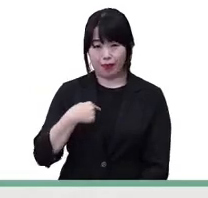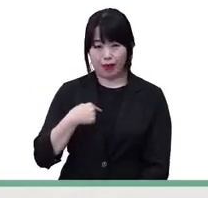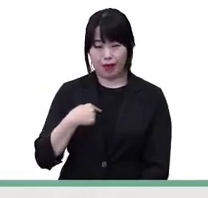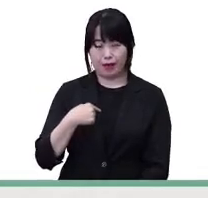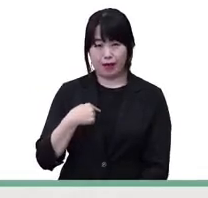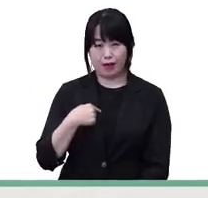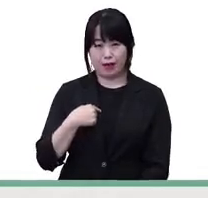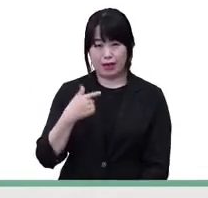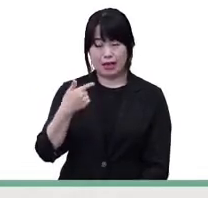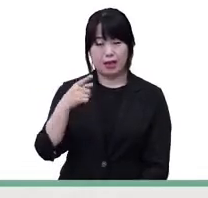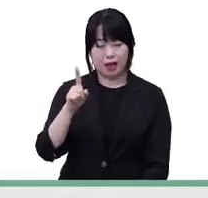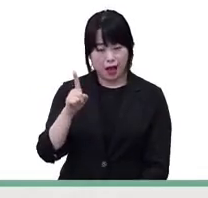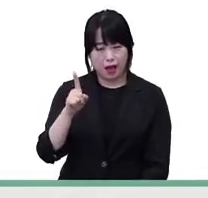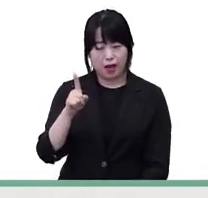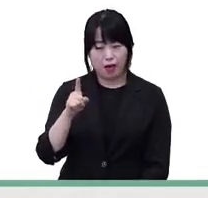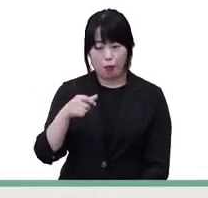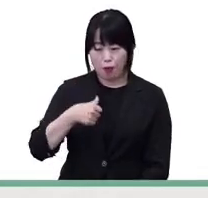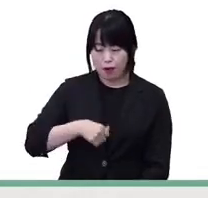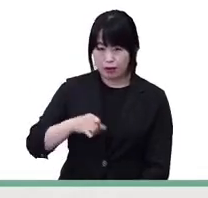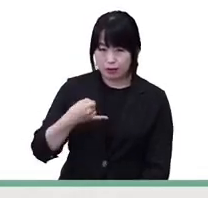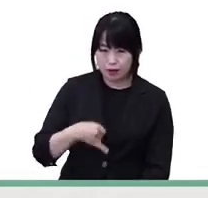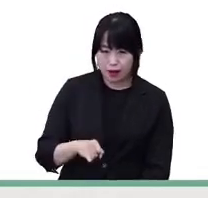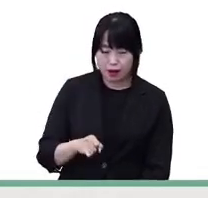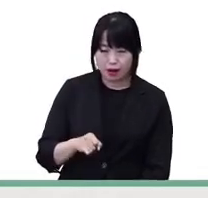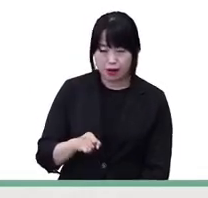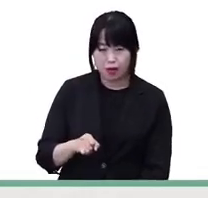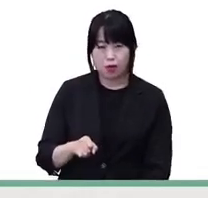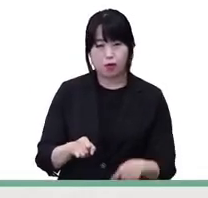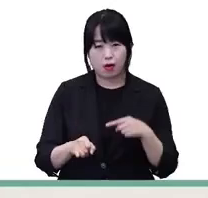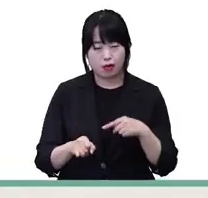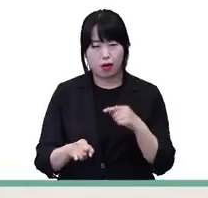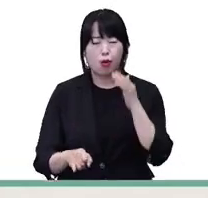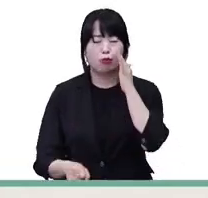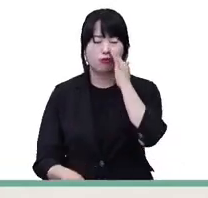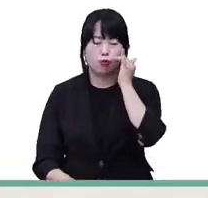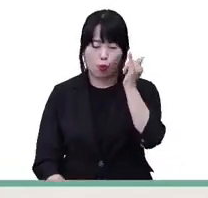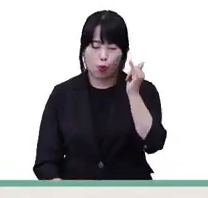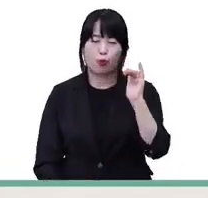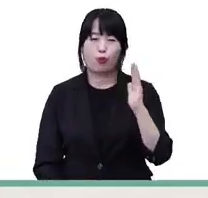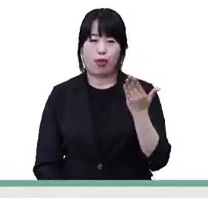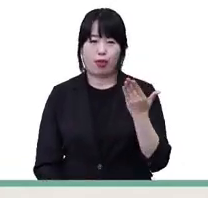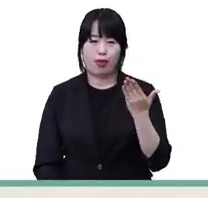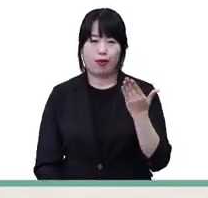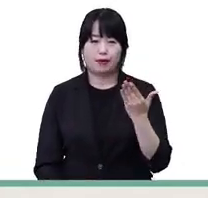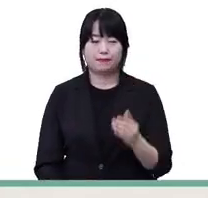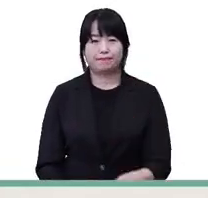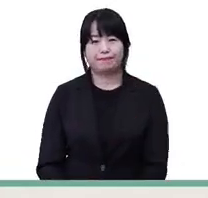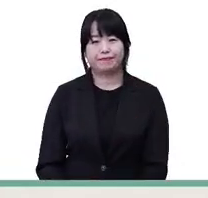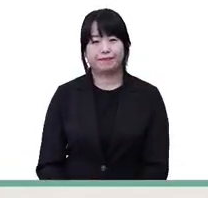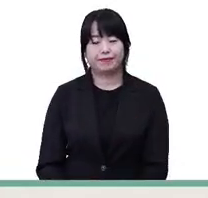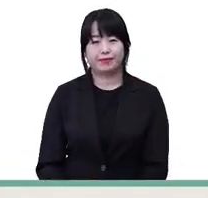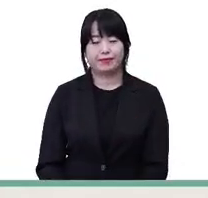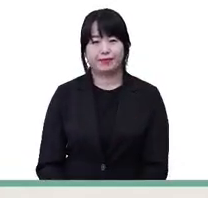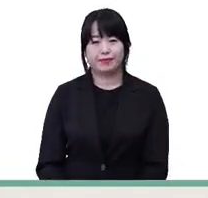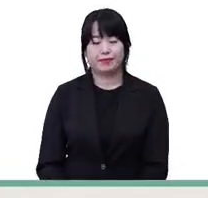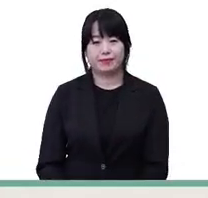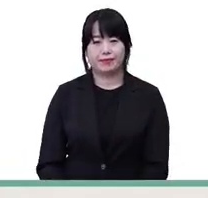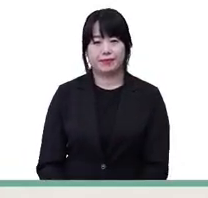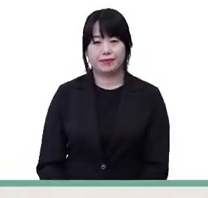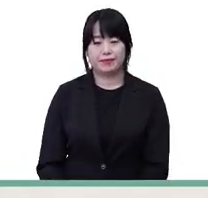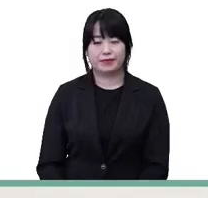어떻게 보면 자녀가 될 수 있지만 이 안에는 부모도 될 수 있습니다. 사실 가장 소중한